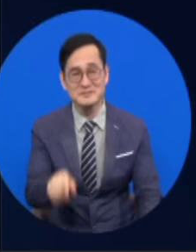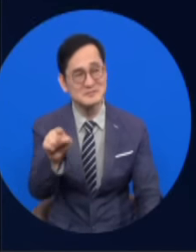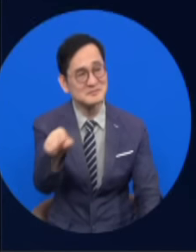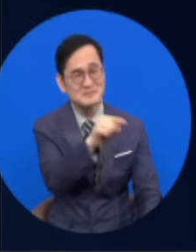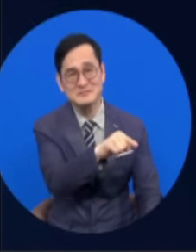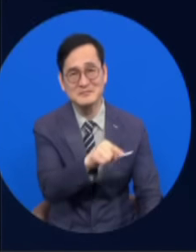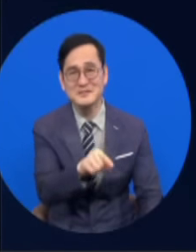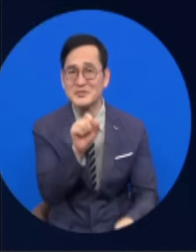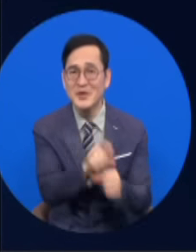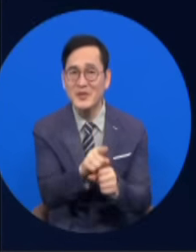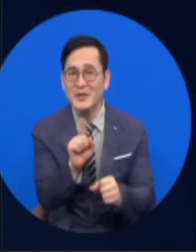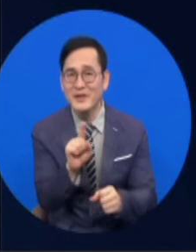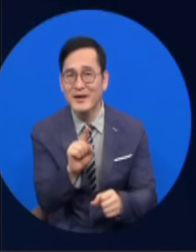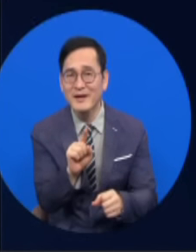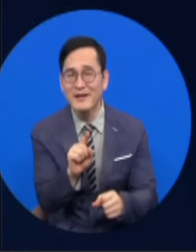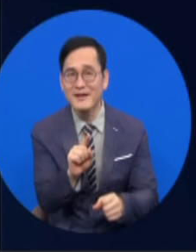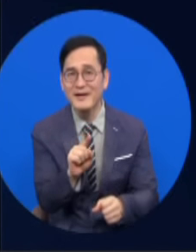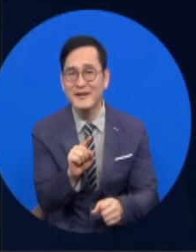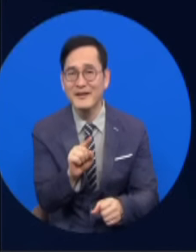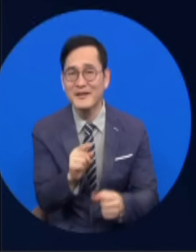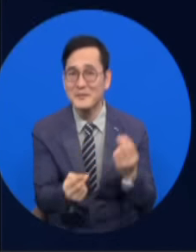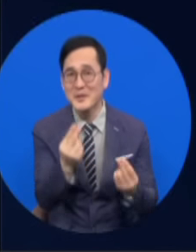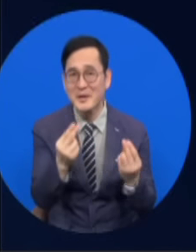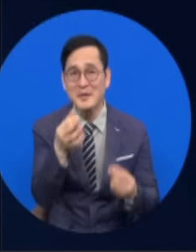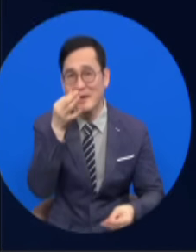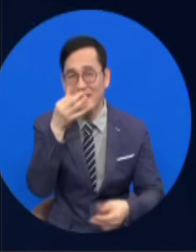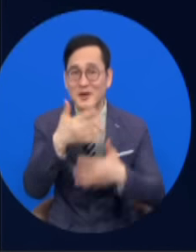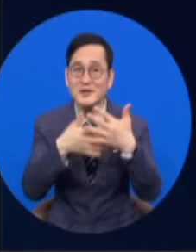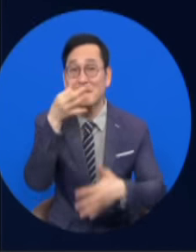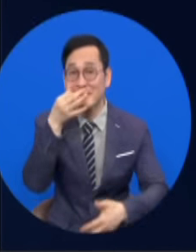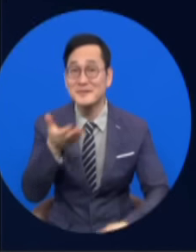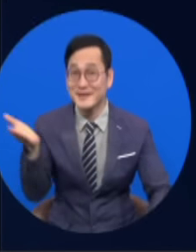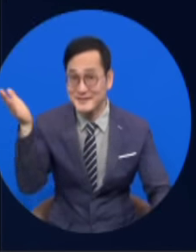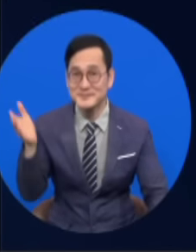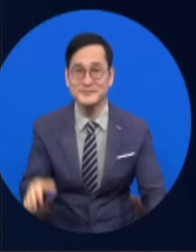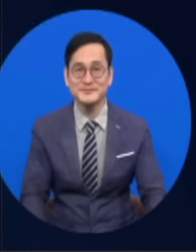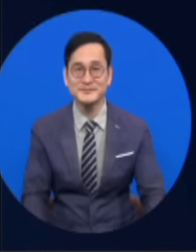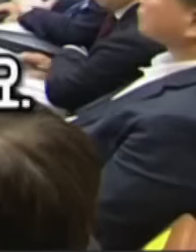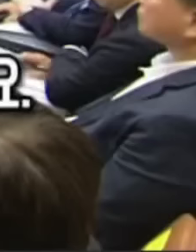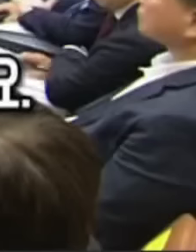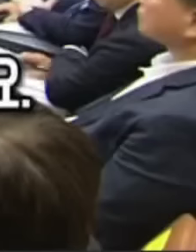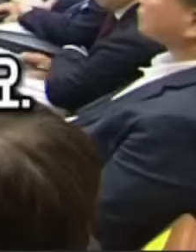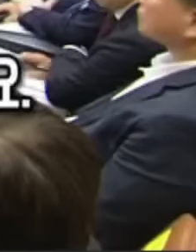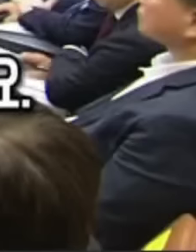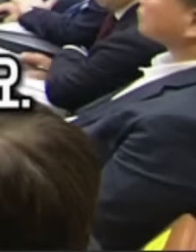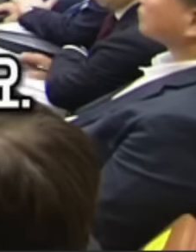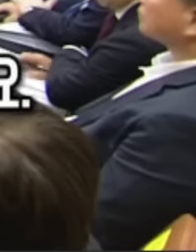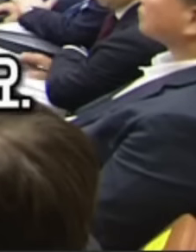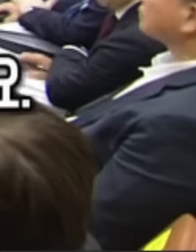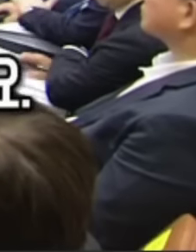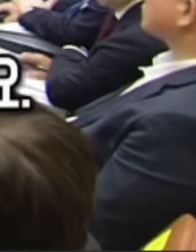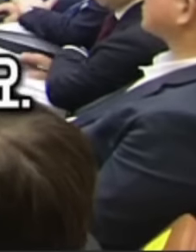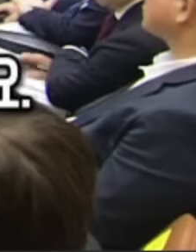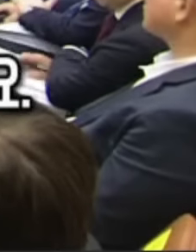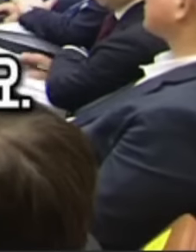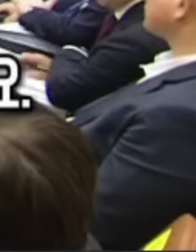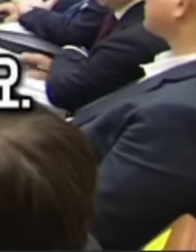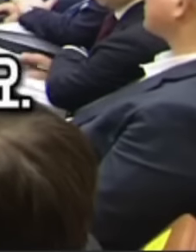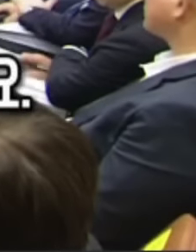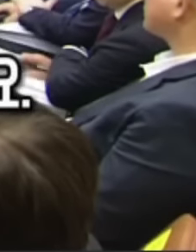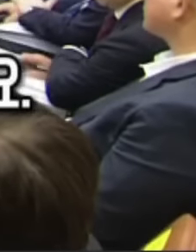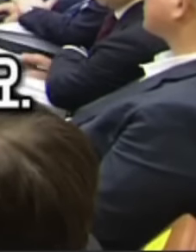다르길래 궁금해졌습니다 그래서 한번 비교를 해 봤습니다 영상으로 비교해 보시죠 가만 계세요